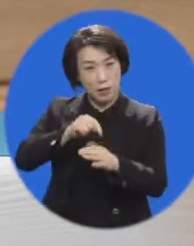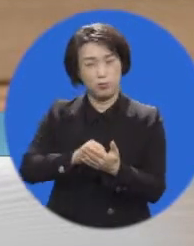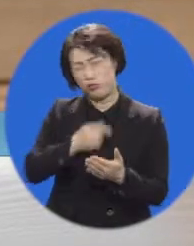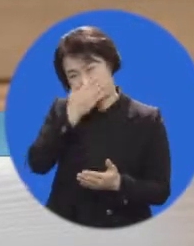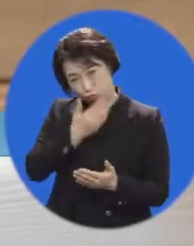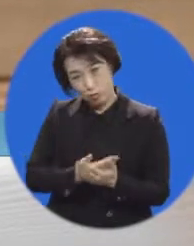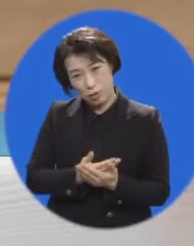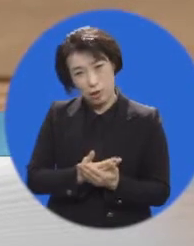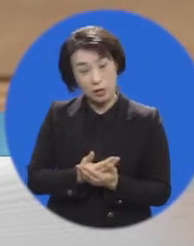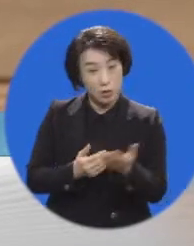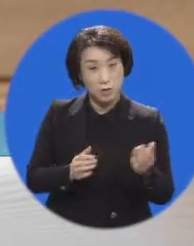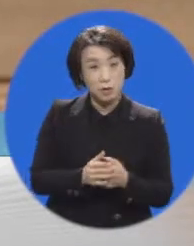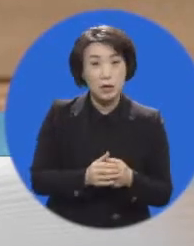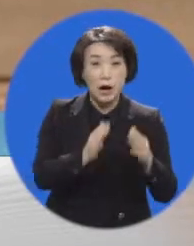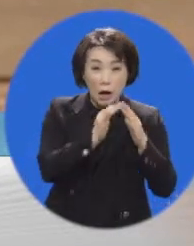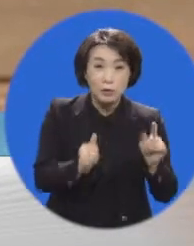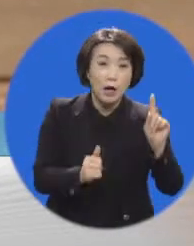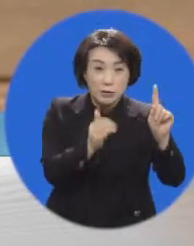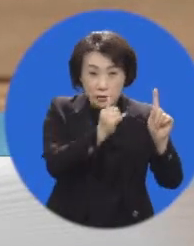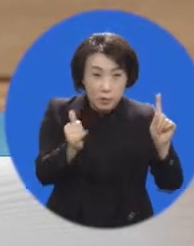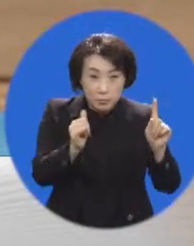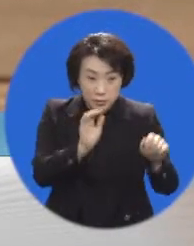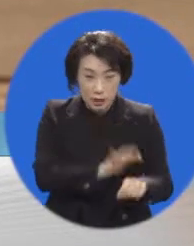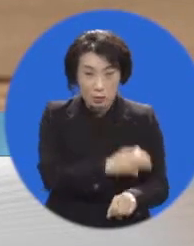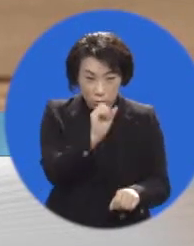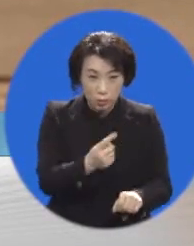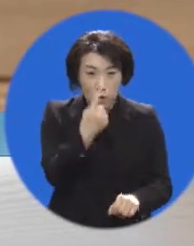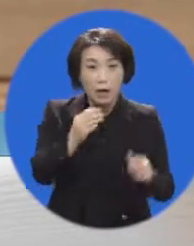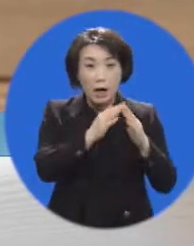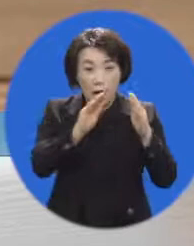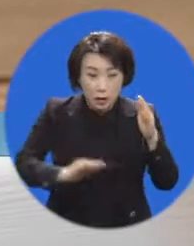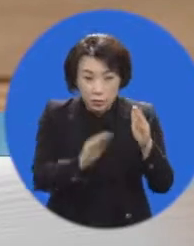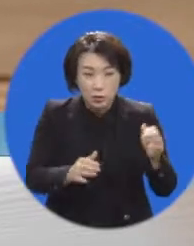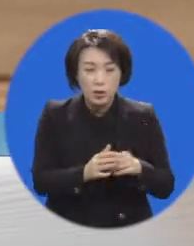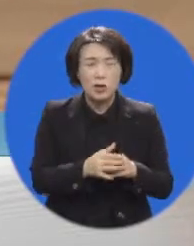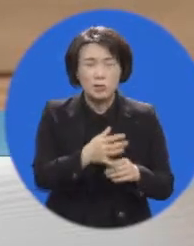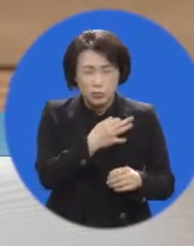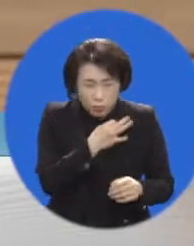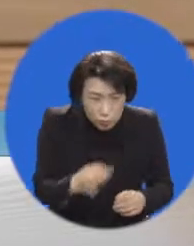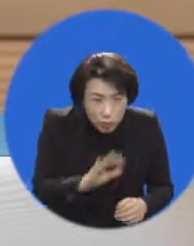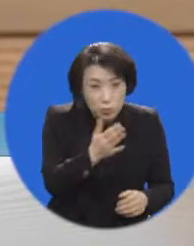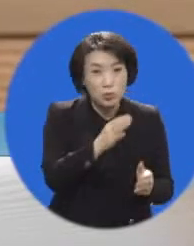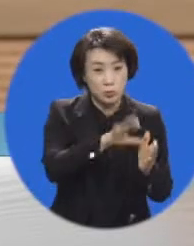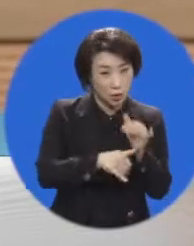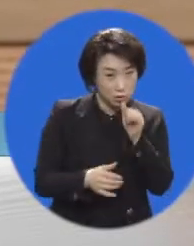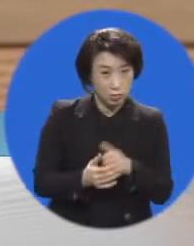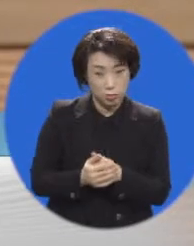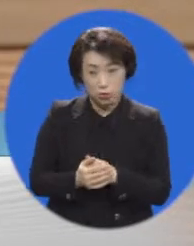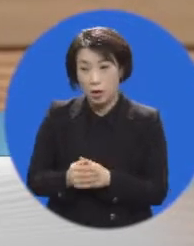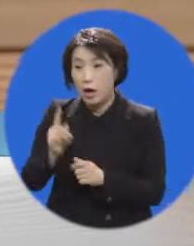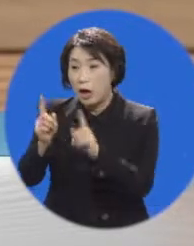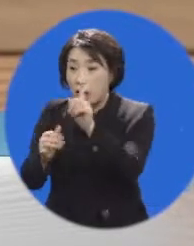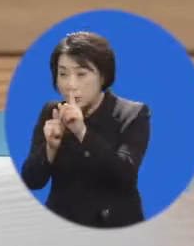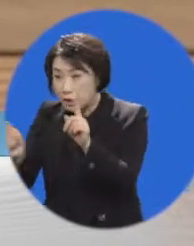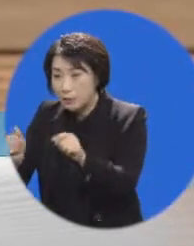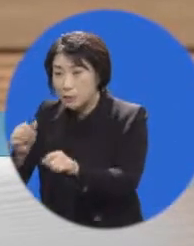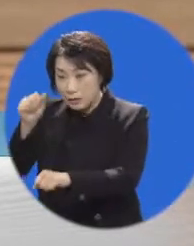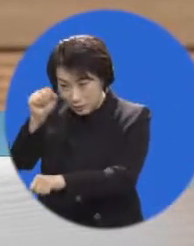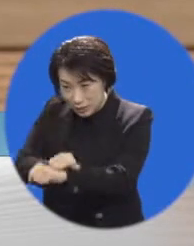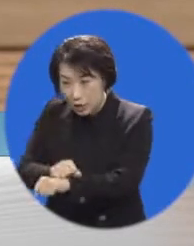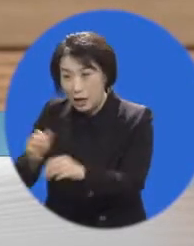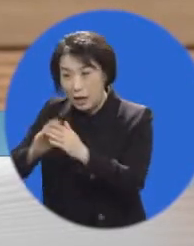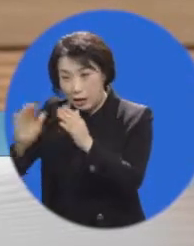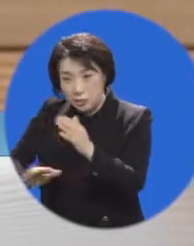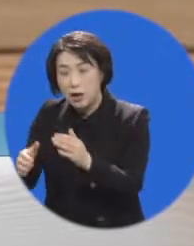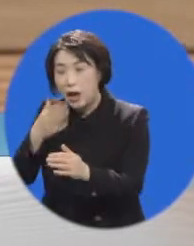한 사람의 잘못으로 가정이 정말로 불행하고 한 사람의 잘함으로 가정이 행복할